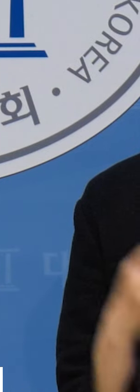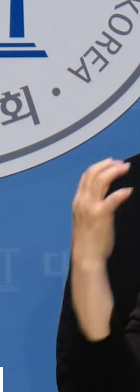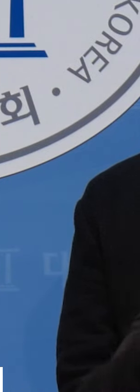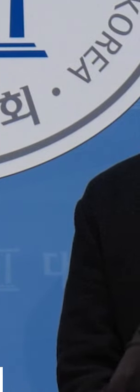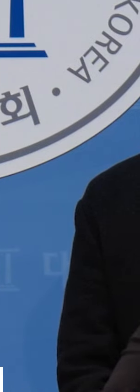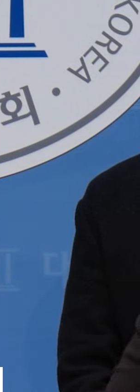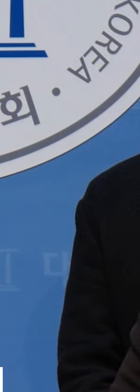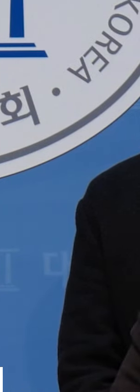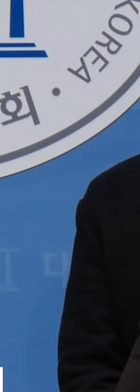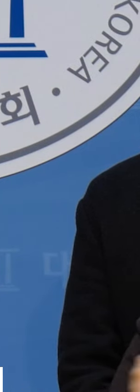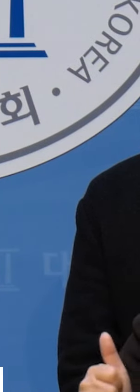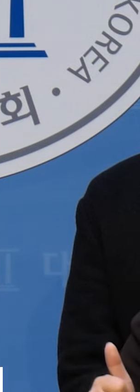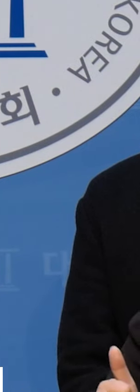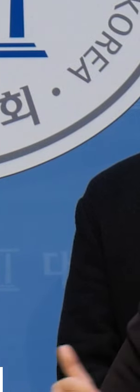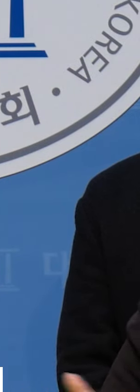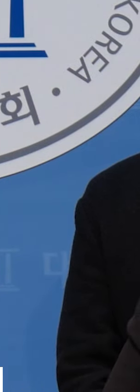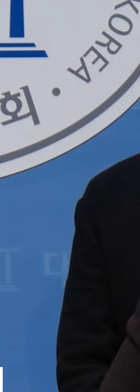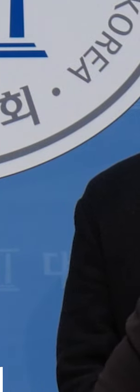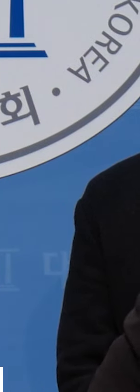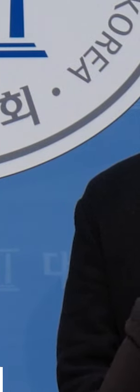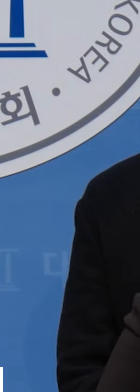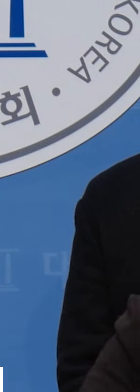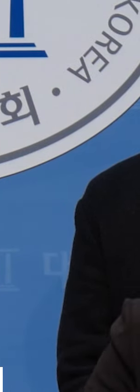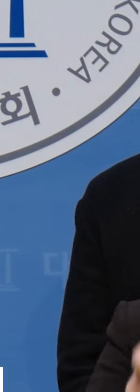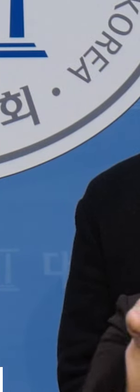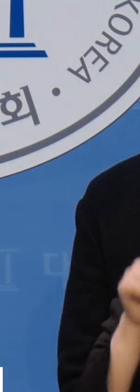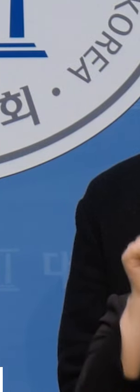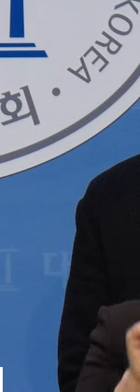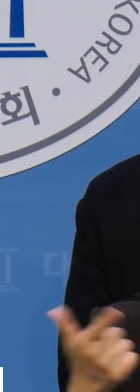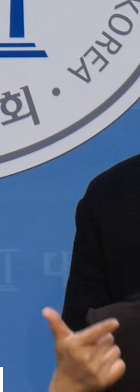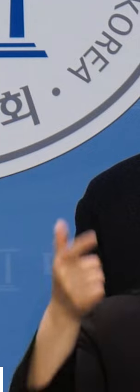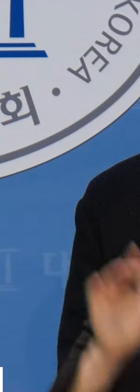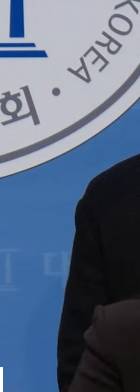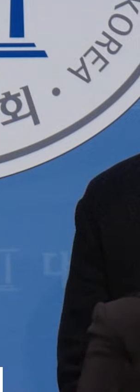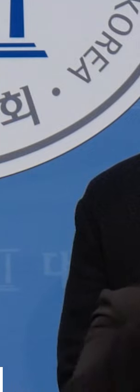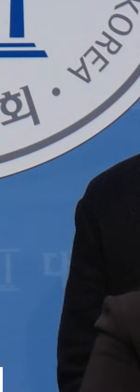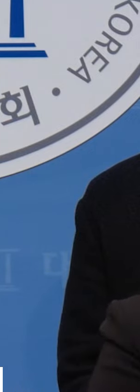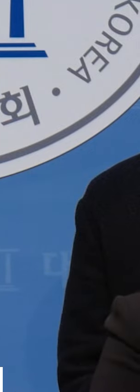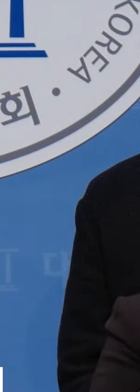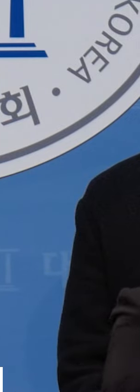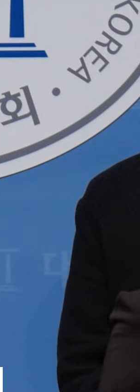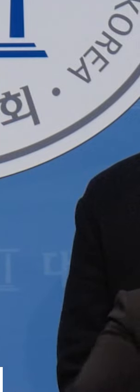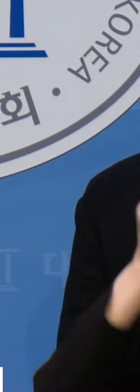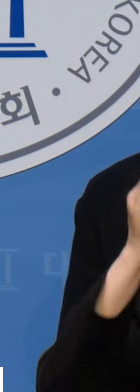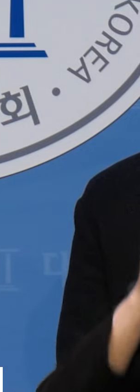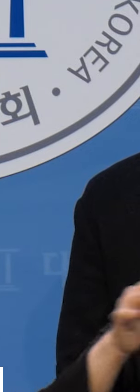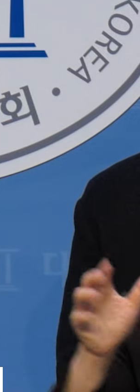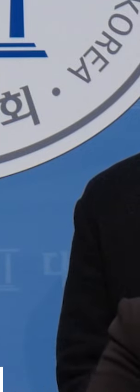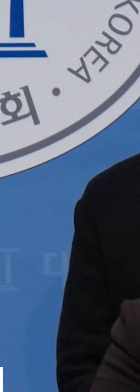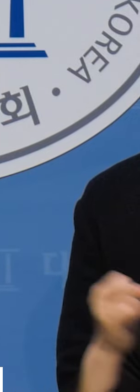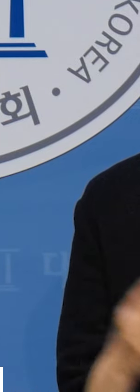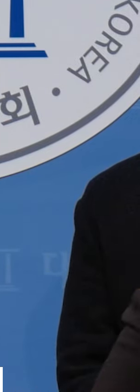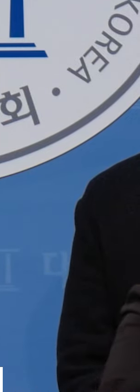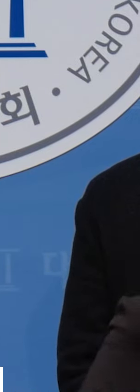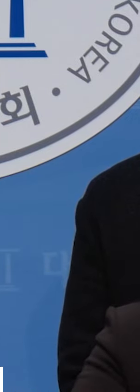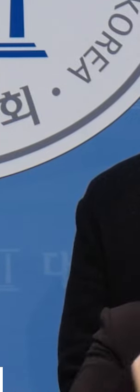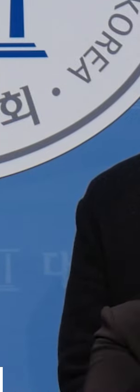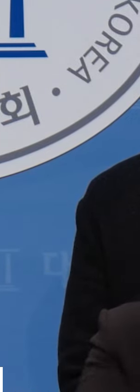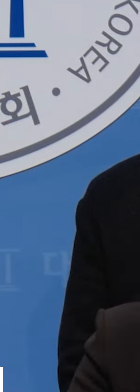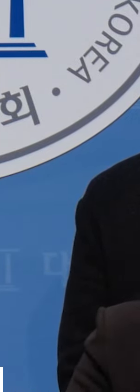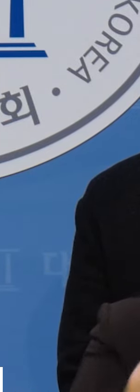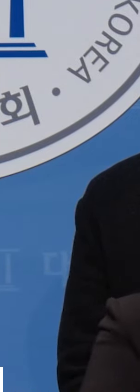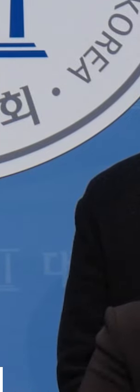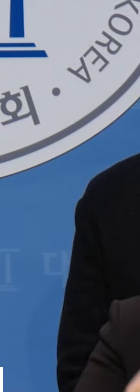사람 역시 우리 자신이 그 자리에 없었어도 생존자들의 증언을 통해 그리고 역사 교육을 통해